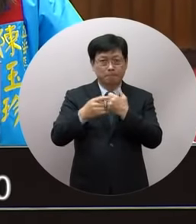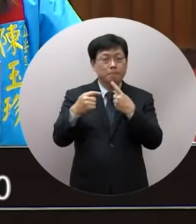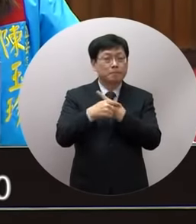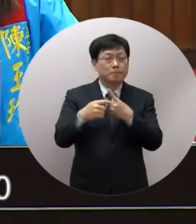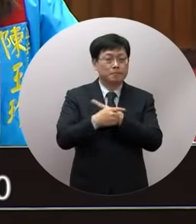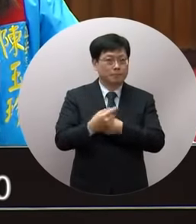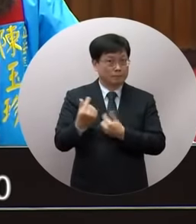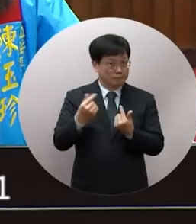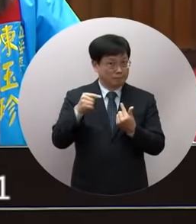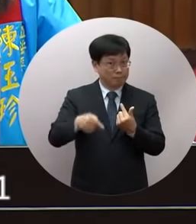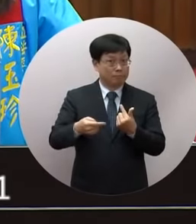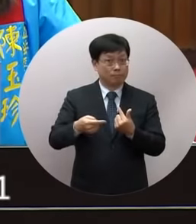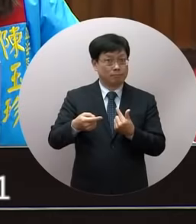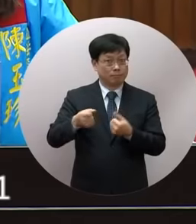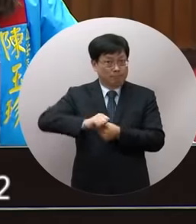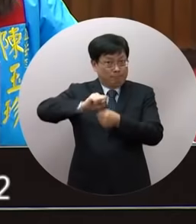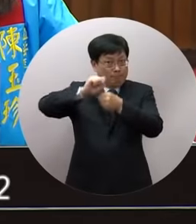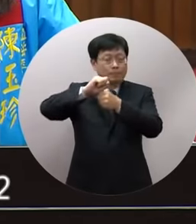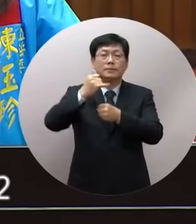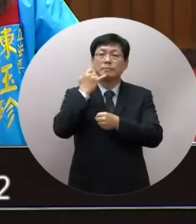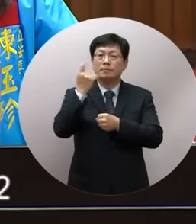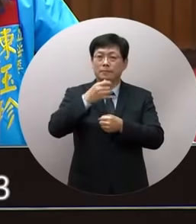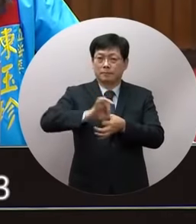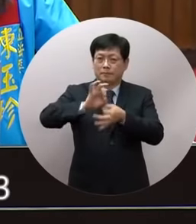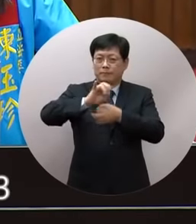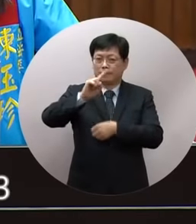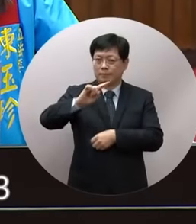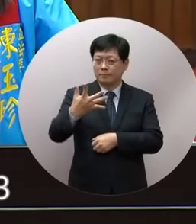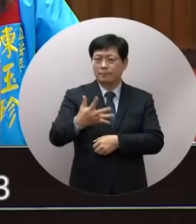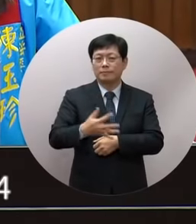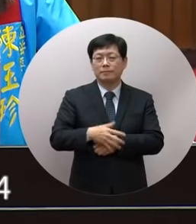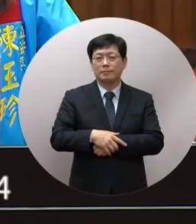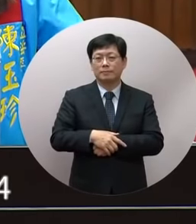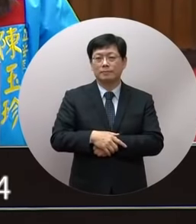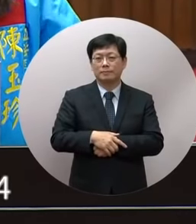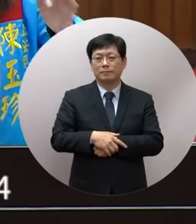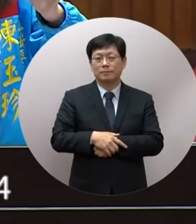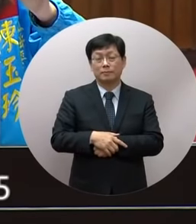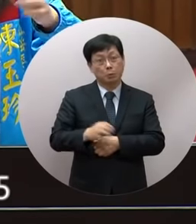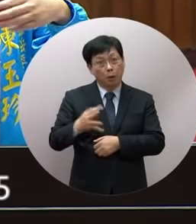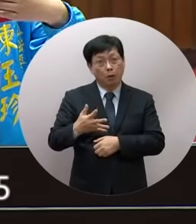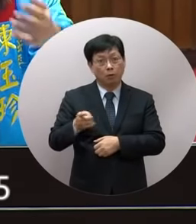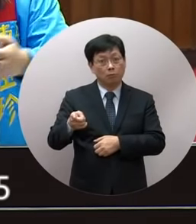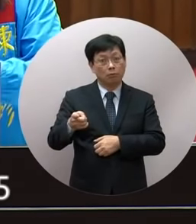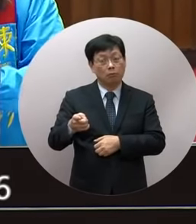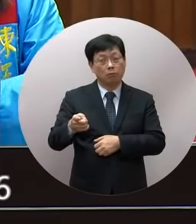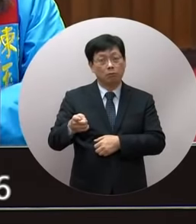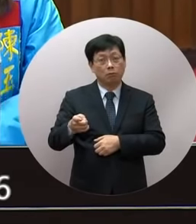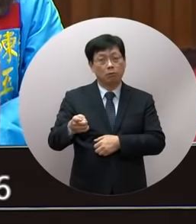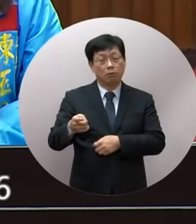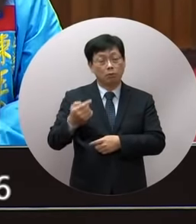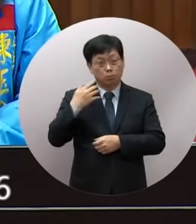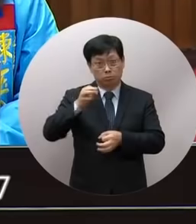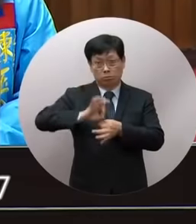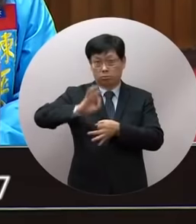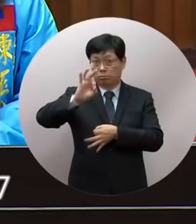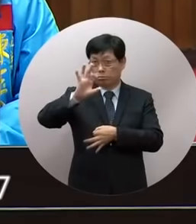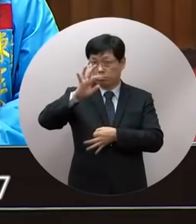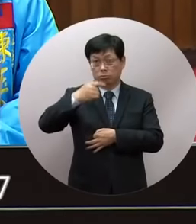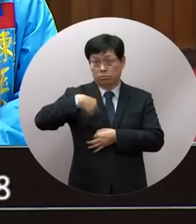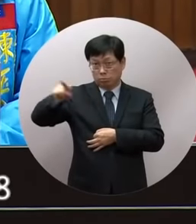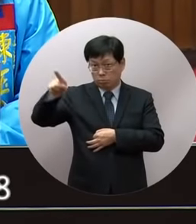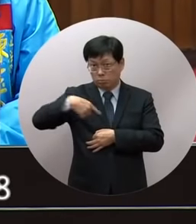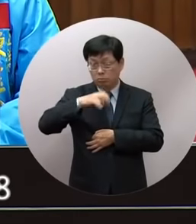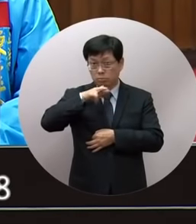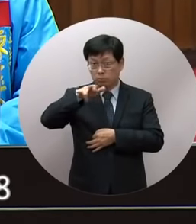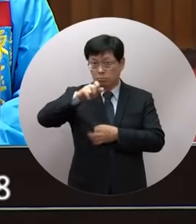究一下说，这个加码的部分是不是都可以提高到1500，是不是？因为这个话，你多500块，事实上来回机